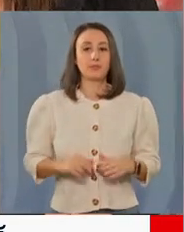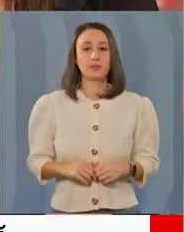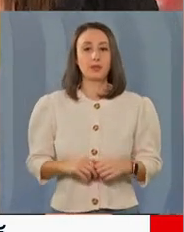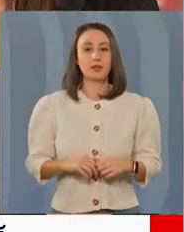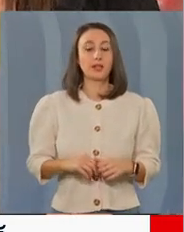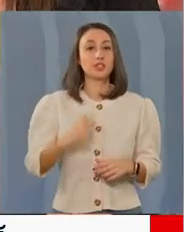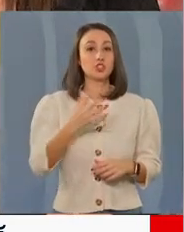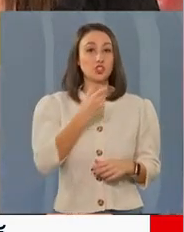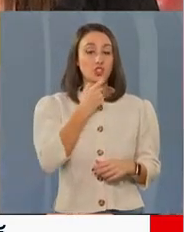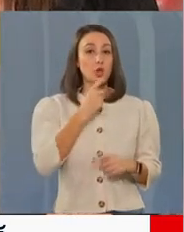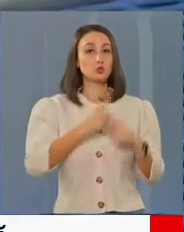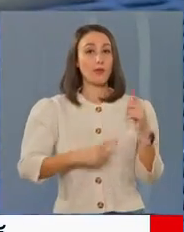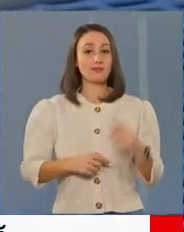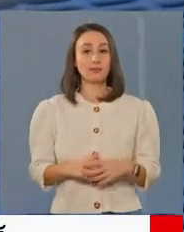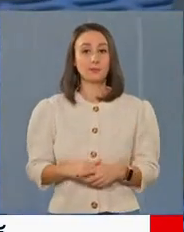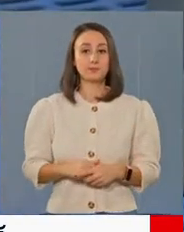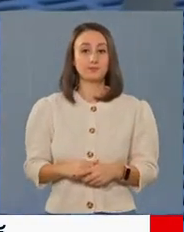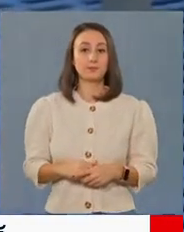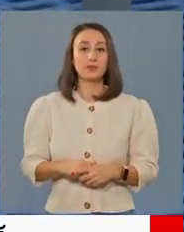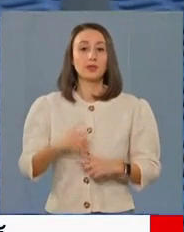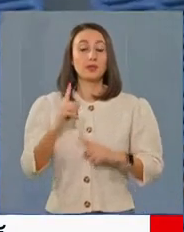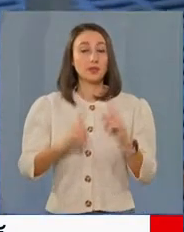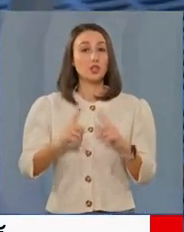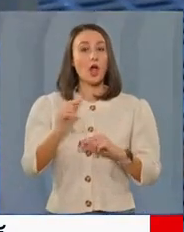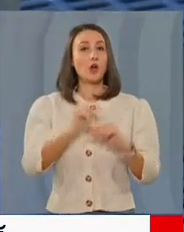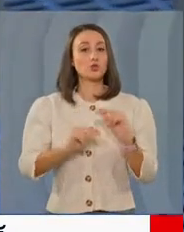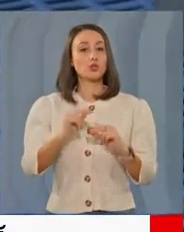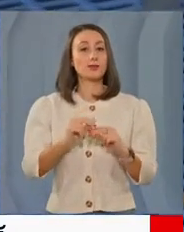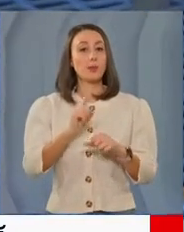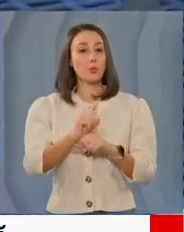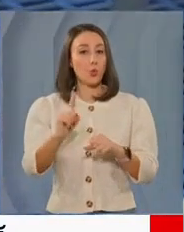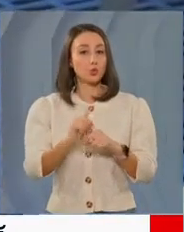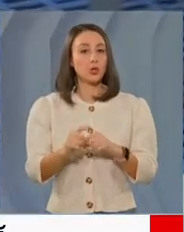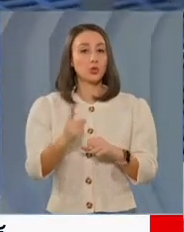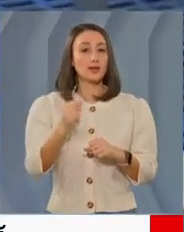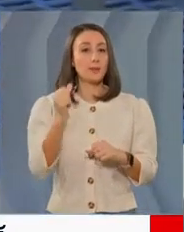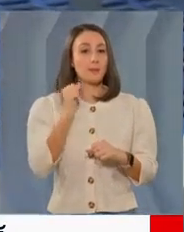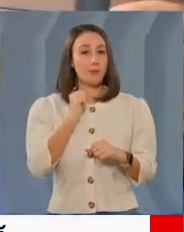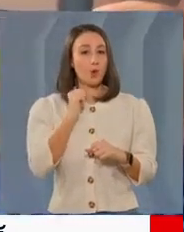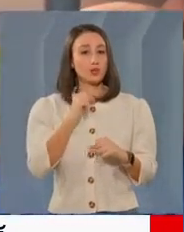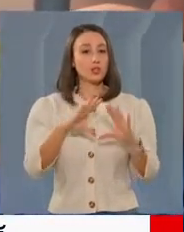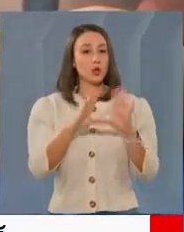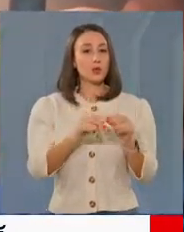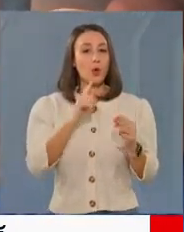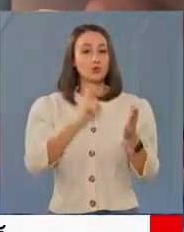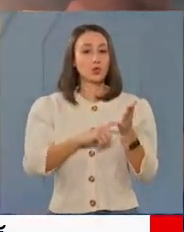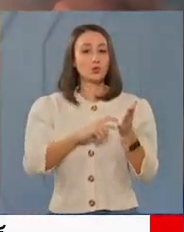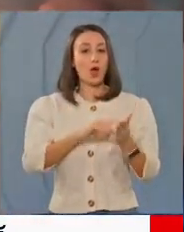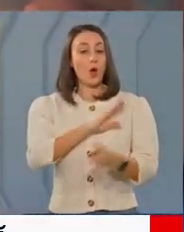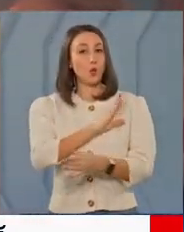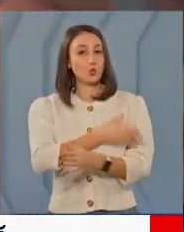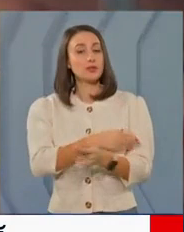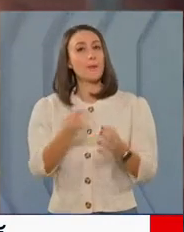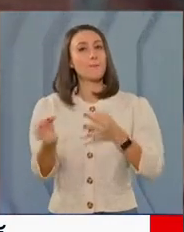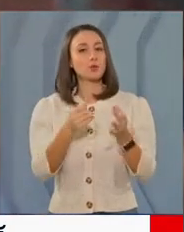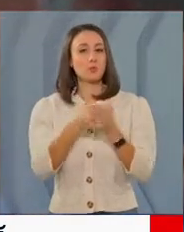de 5 ani și jumătate. Și în ciuda faptului că asociațiile producătorilor din carne de porc din România au cerut autorităților să ia